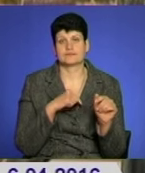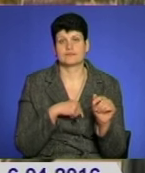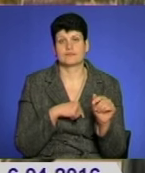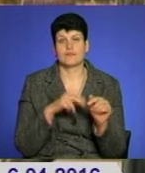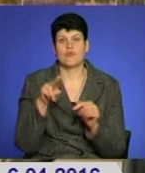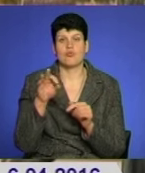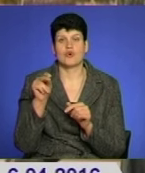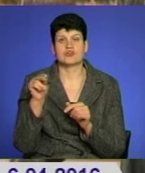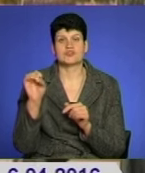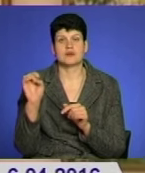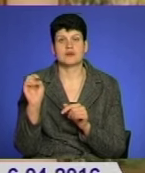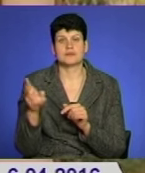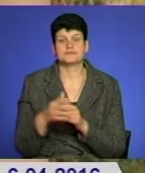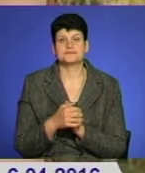почерк.